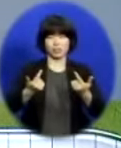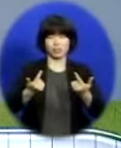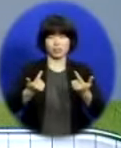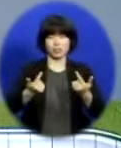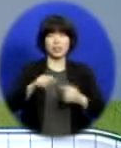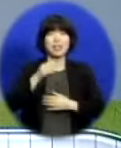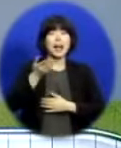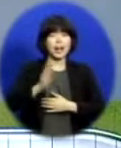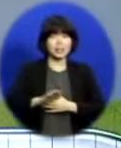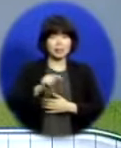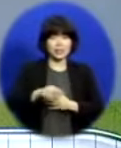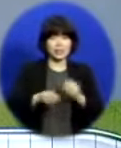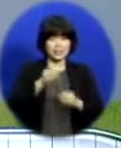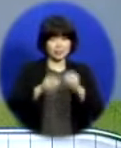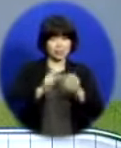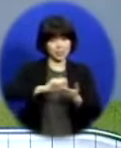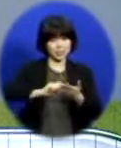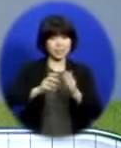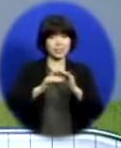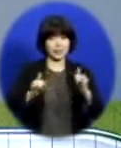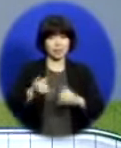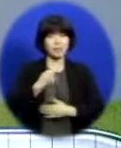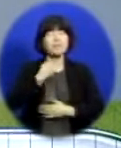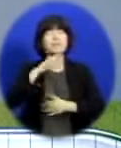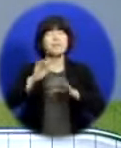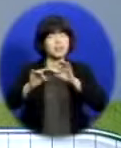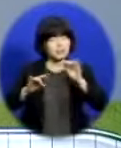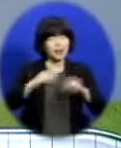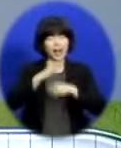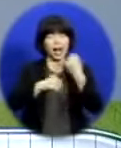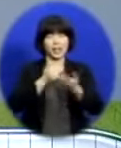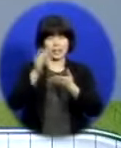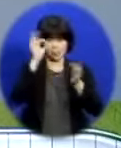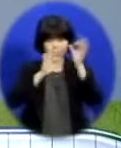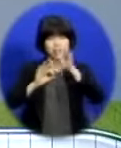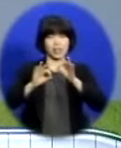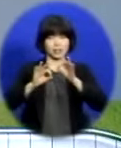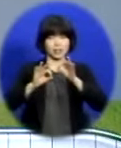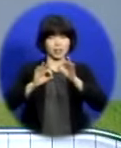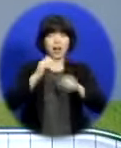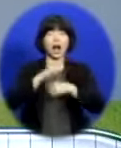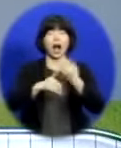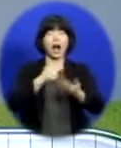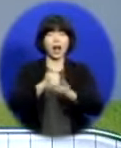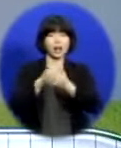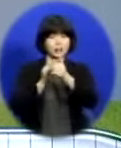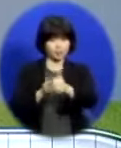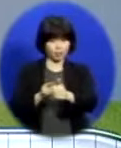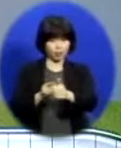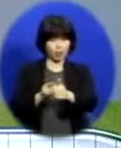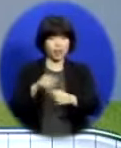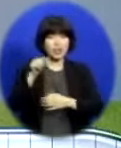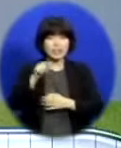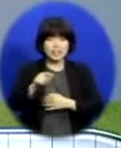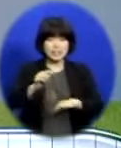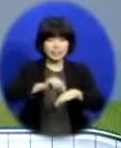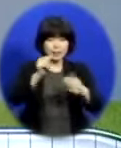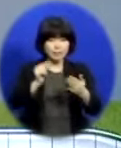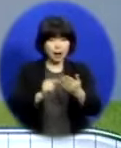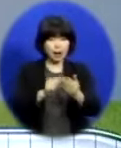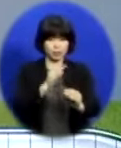시편기자 는 갈급하게 하나님을 찾습니다 하나님께서 그의 심령